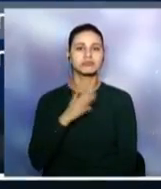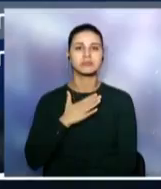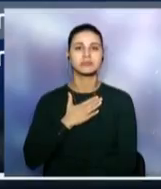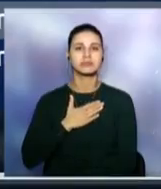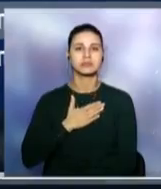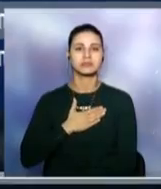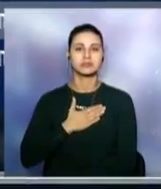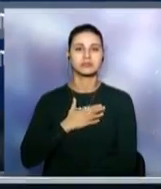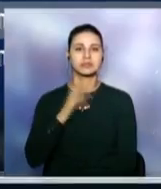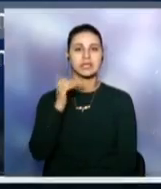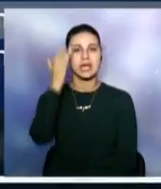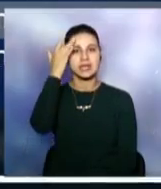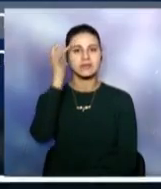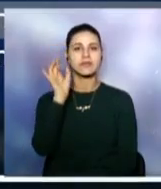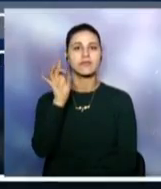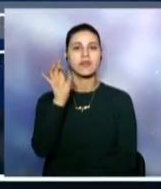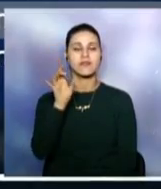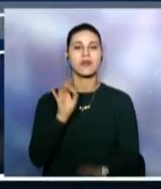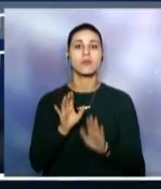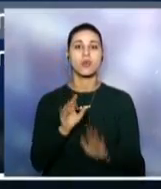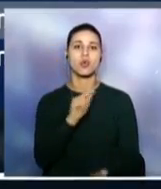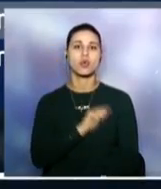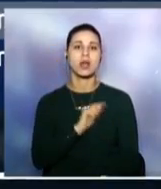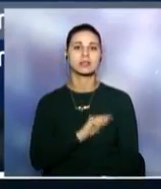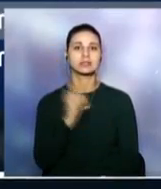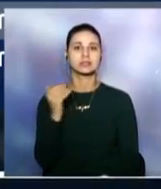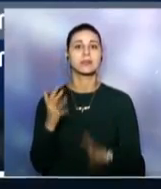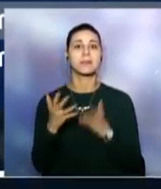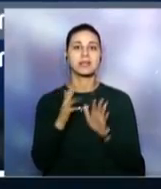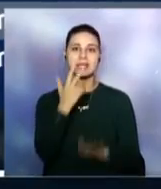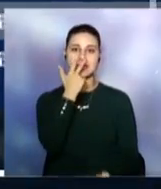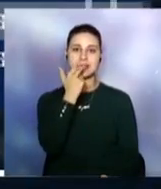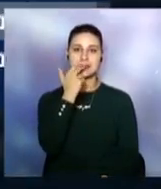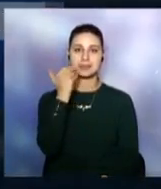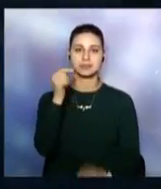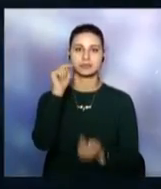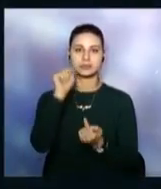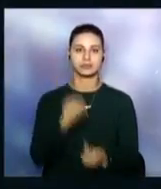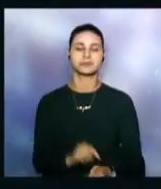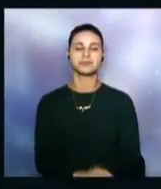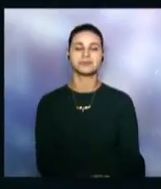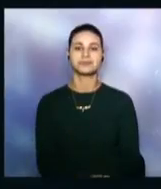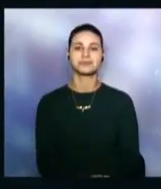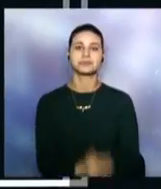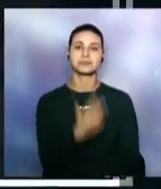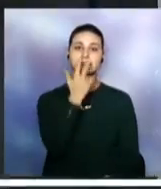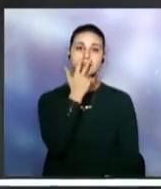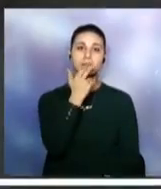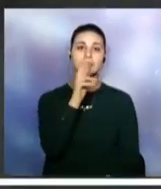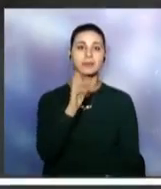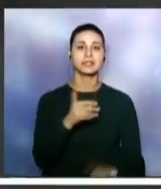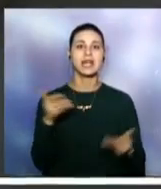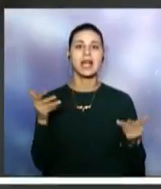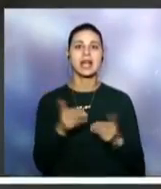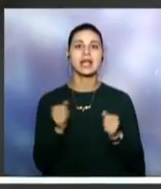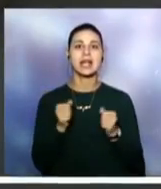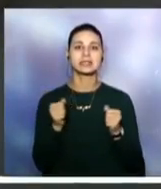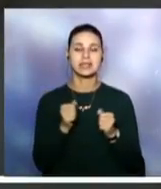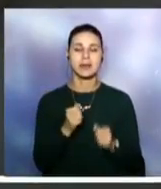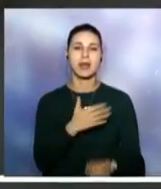ძვლის არეში და თავის ტკივილი, სახასიათო უფრო გრიპის ვირუსისთვისაა. გრიპი და გაციება სასუნთქი